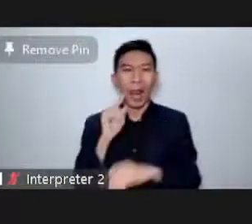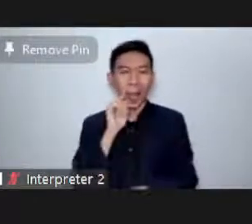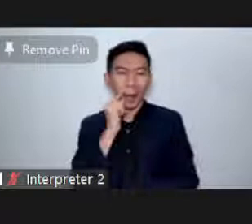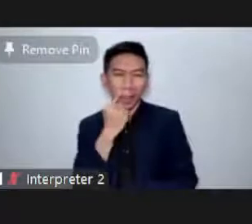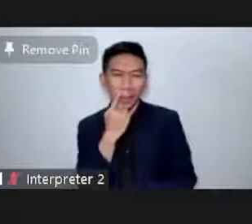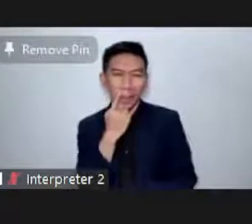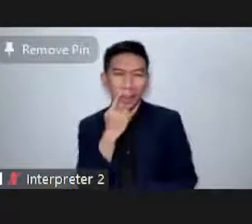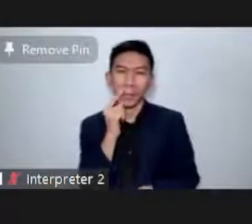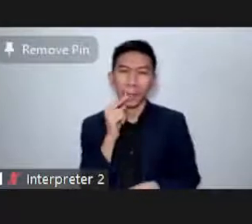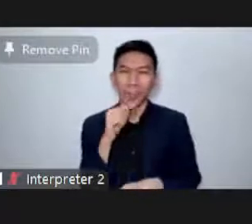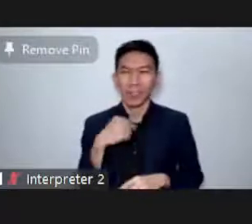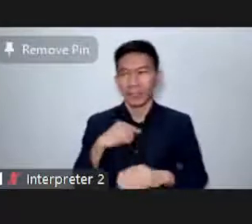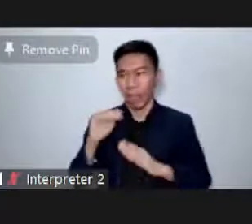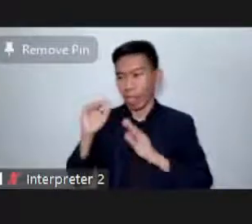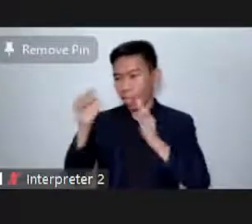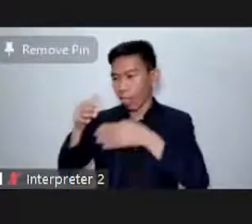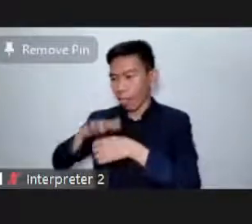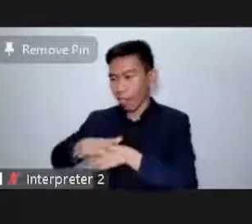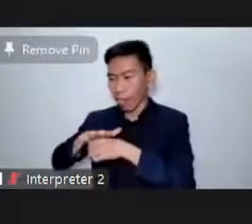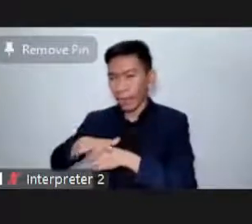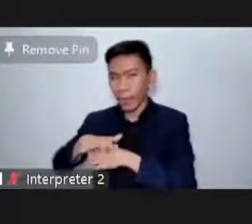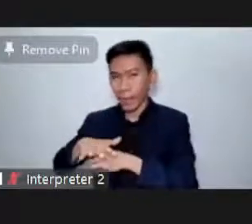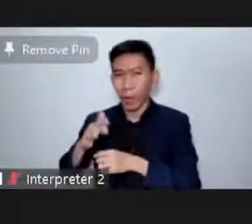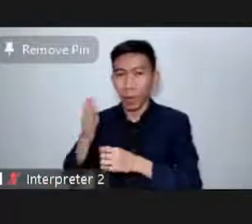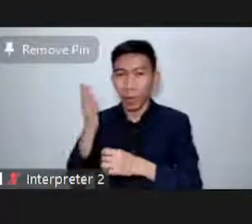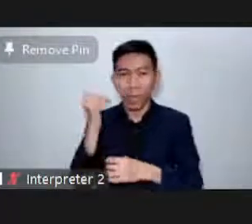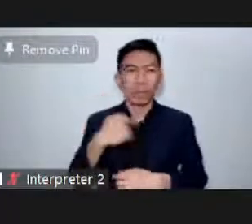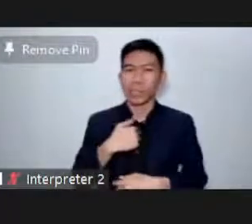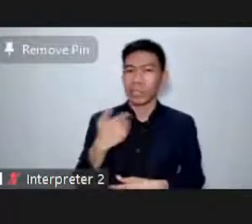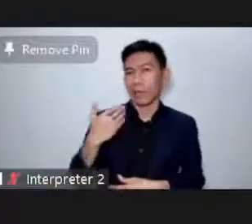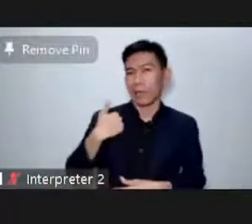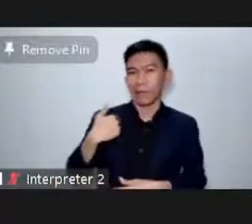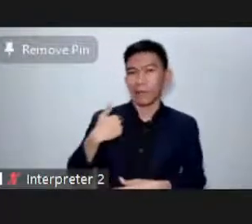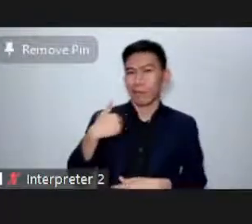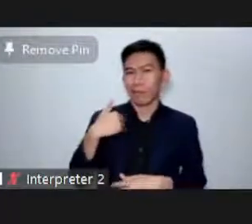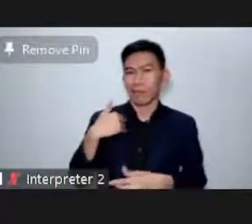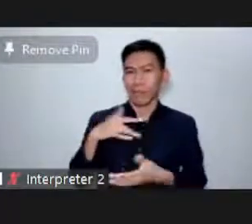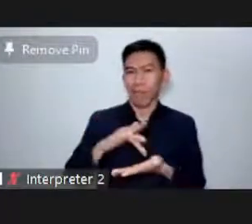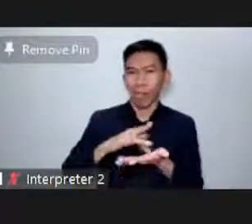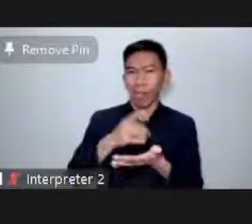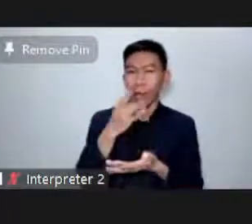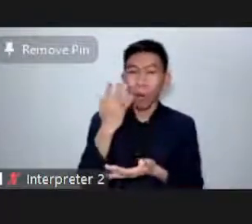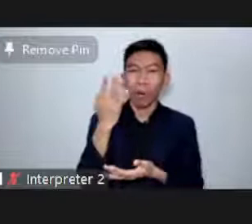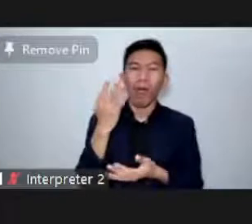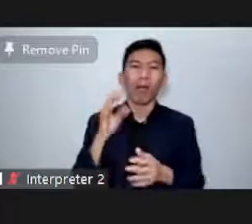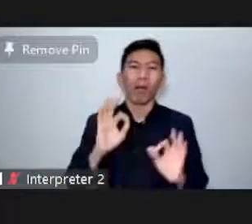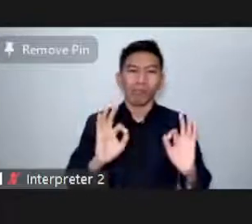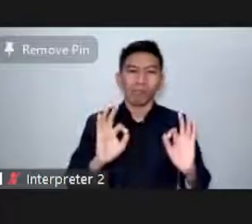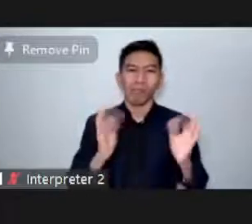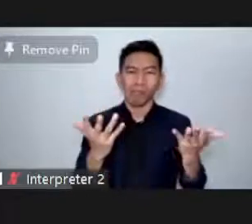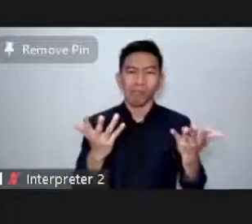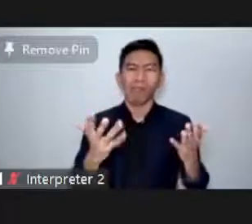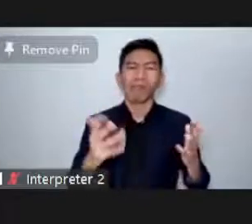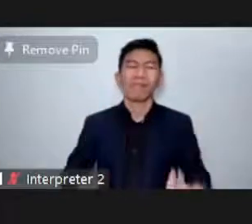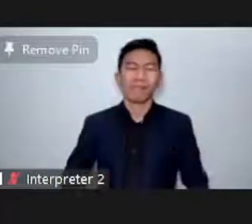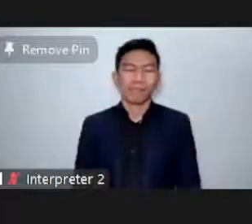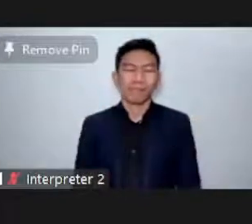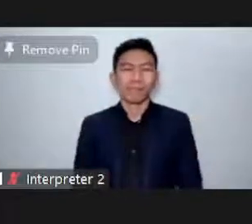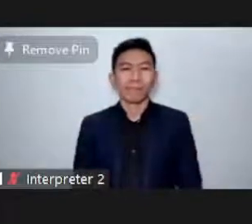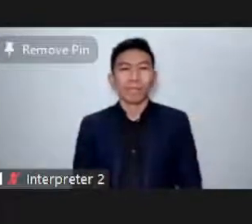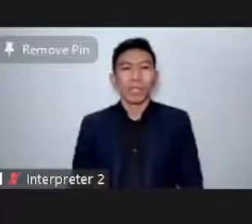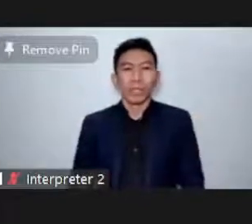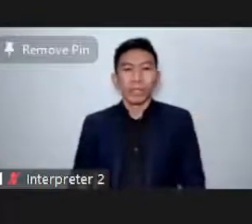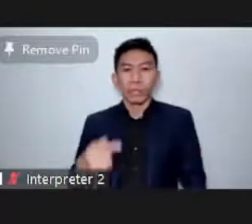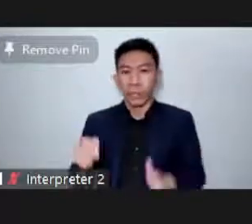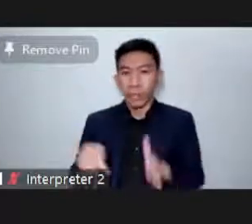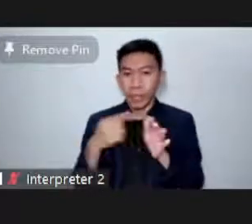ang aking kalagayan po dahil hindi pa ako nakakapagpagamot dahil po sa kakulangan po ng pinansyal. At